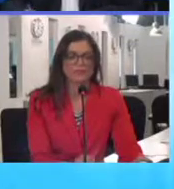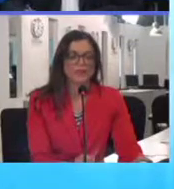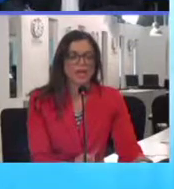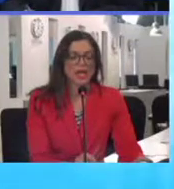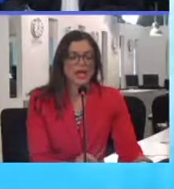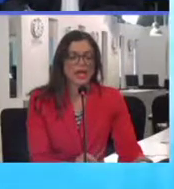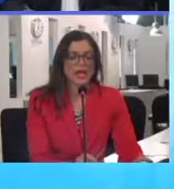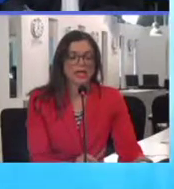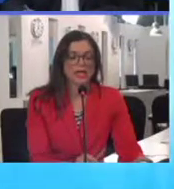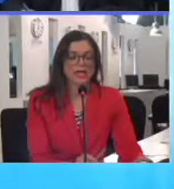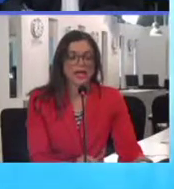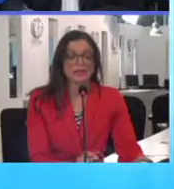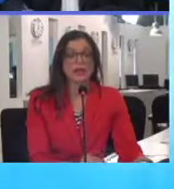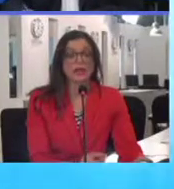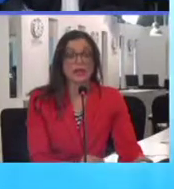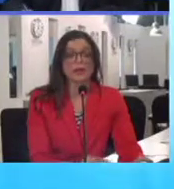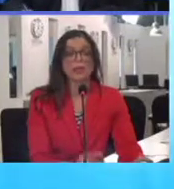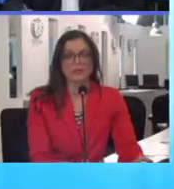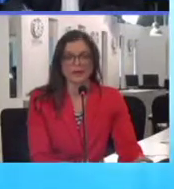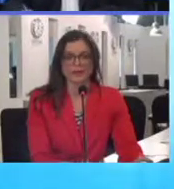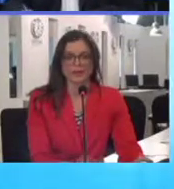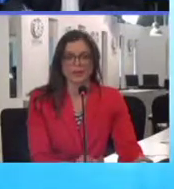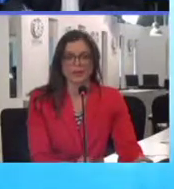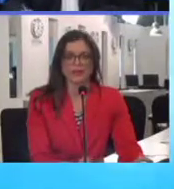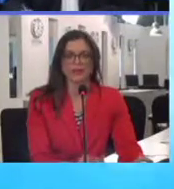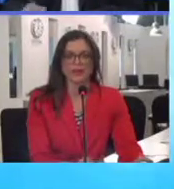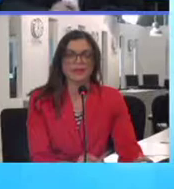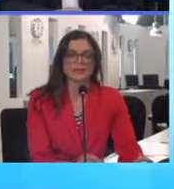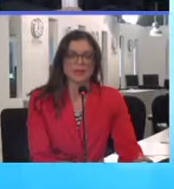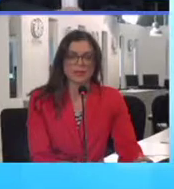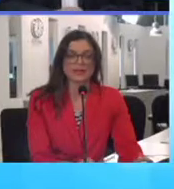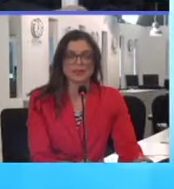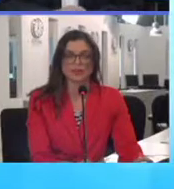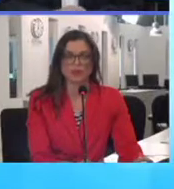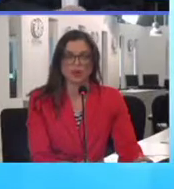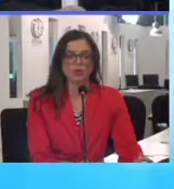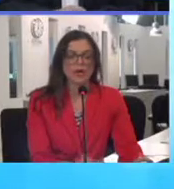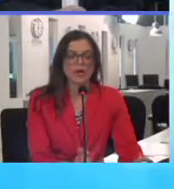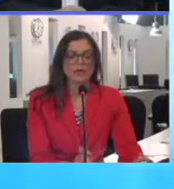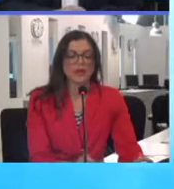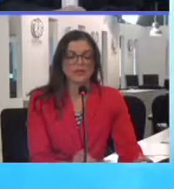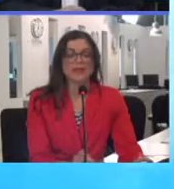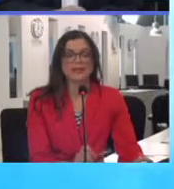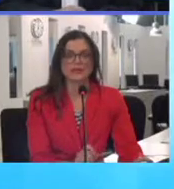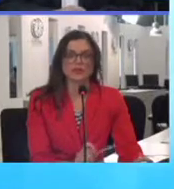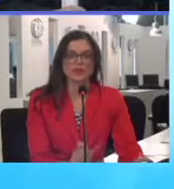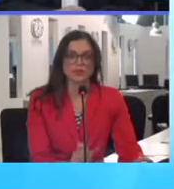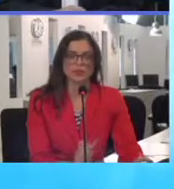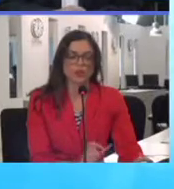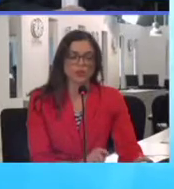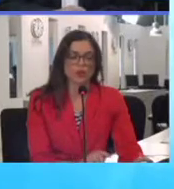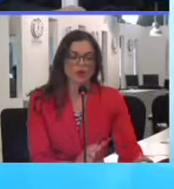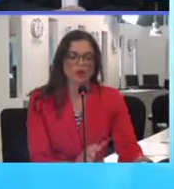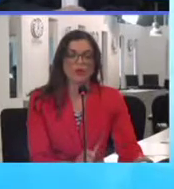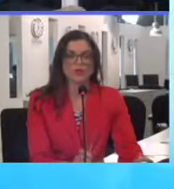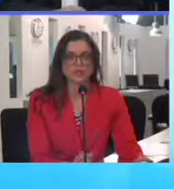βράδυ. Και την επόμενη μέρα της πανελλαδικής απεργίας, την 5η, 3 του μηνός, θα έχει στάση εργασίας στο μετρό